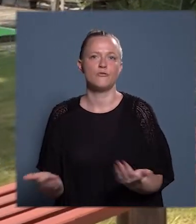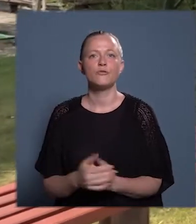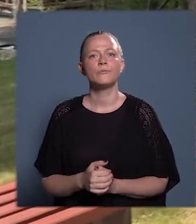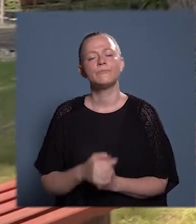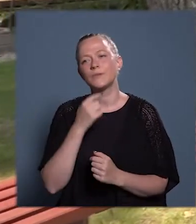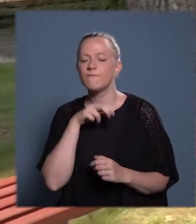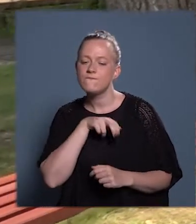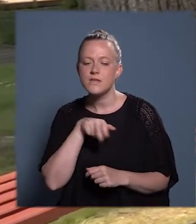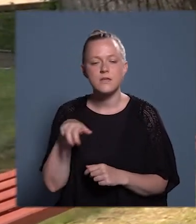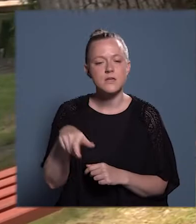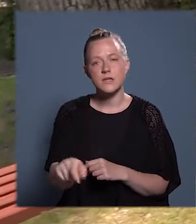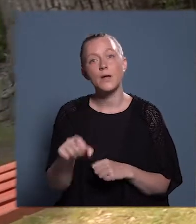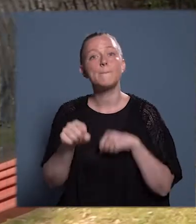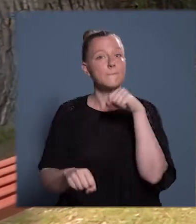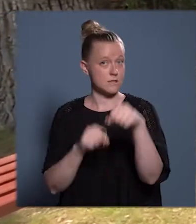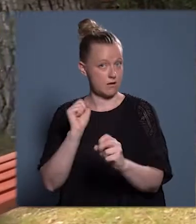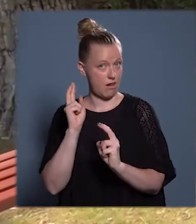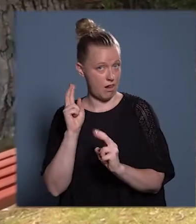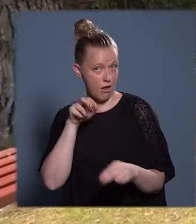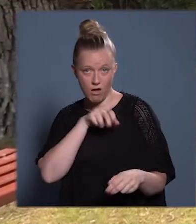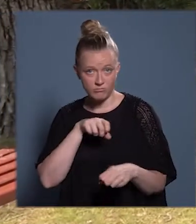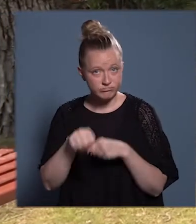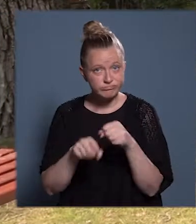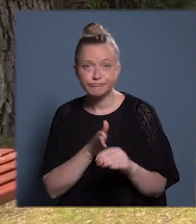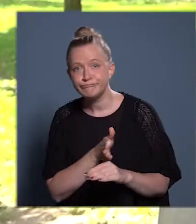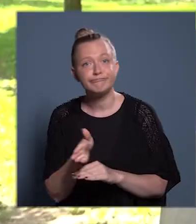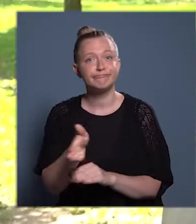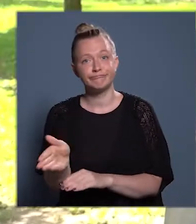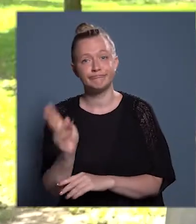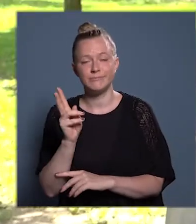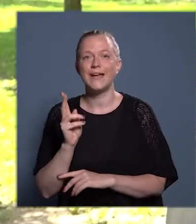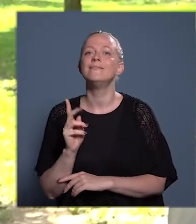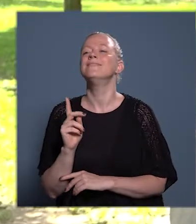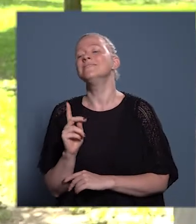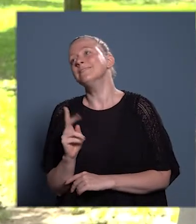végigjárni biciklivel mi a helyzet? Lehet-e majd itt biciklizni? Hát lehet, de nem szabad.